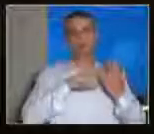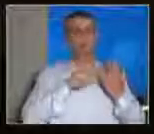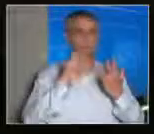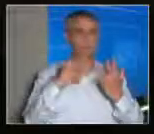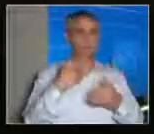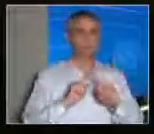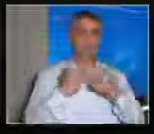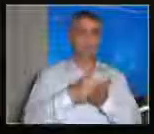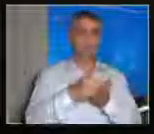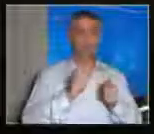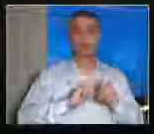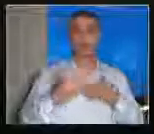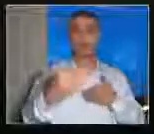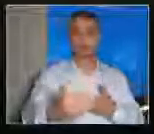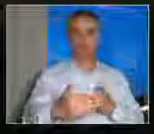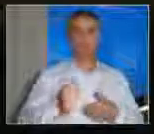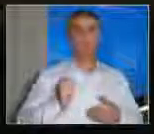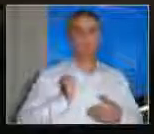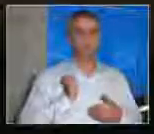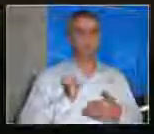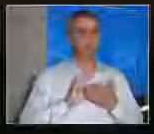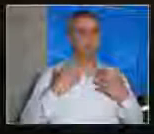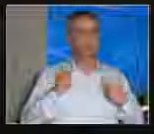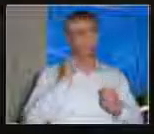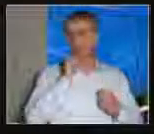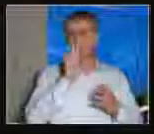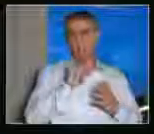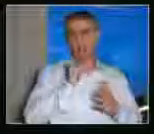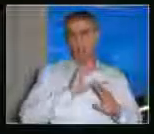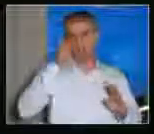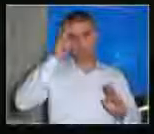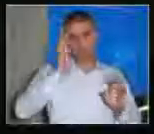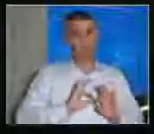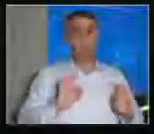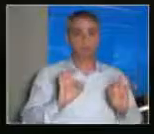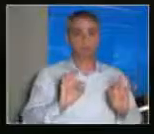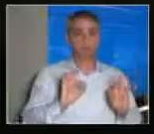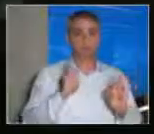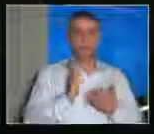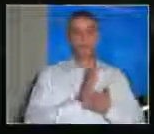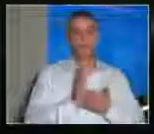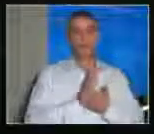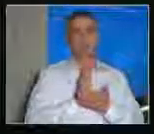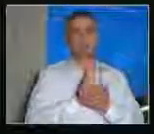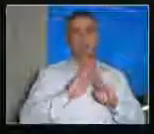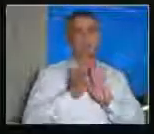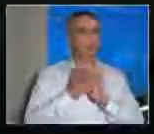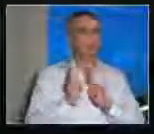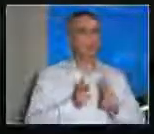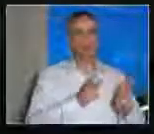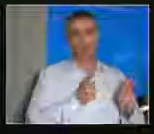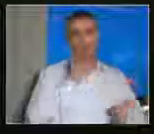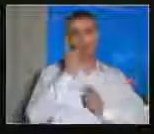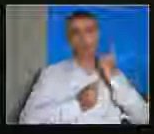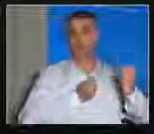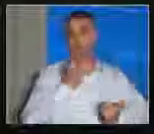להתרחש בהמשך החודש. צה"ל ומערכת הביטחון לא לוקחים שום סיכון, ובעצם נערכים לכל אפשרות של ירי